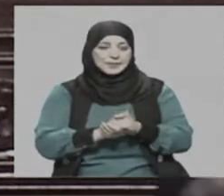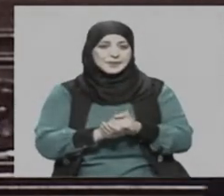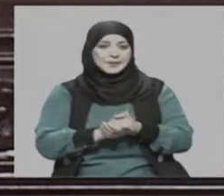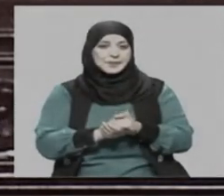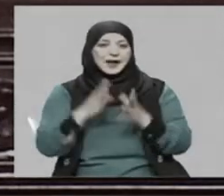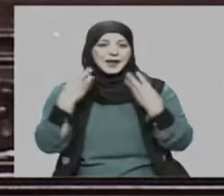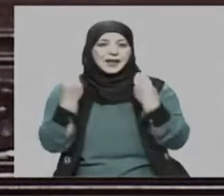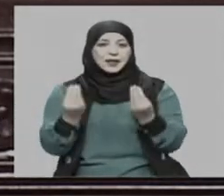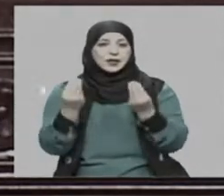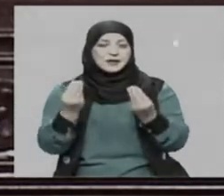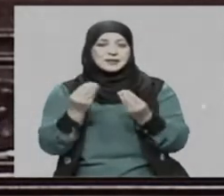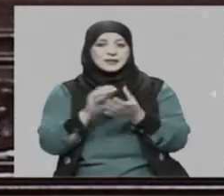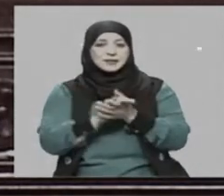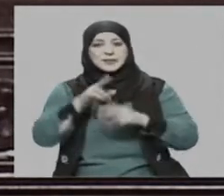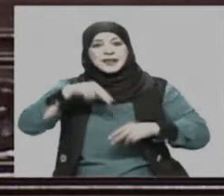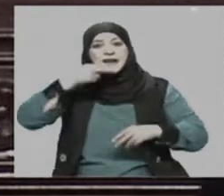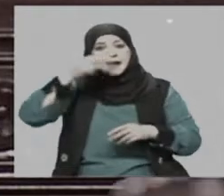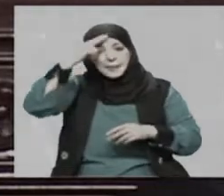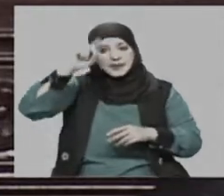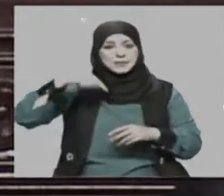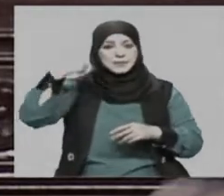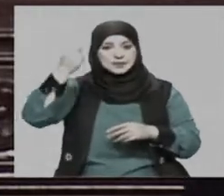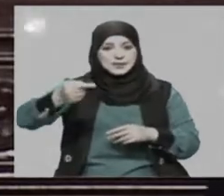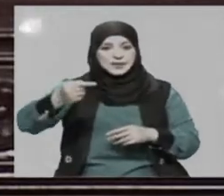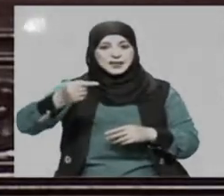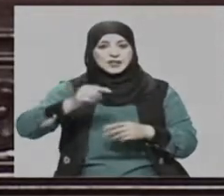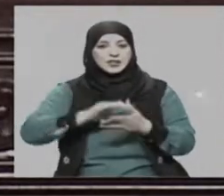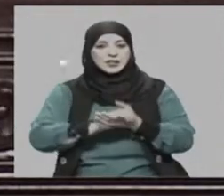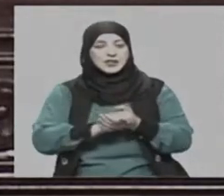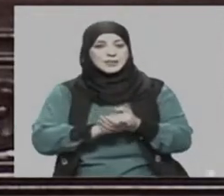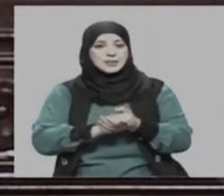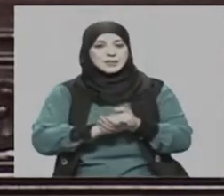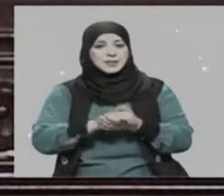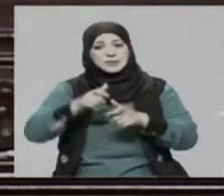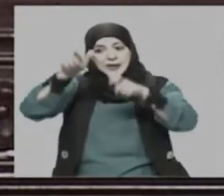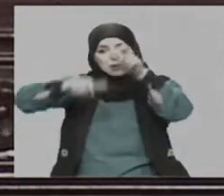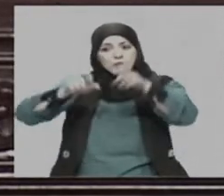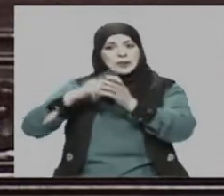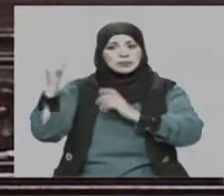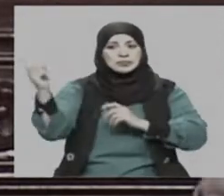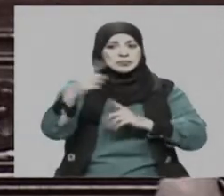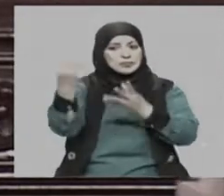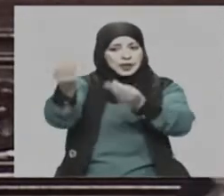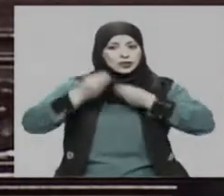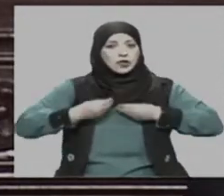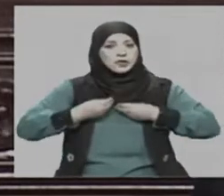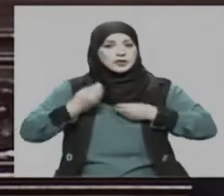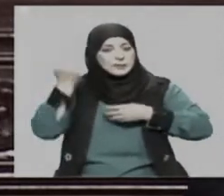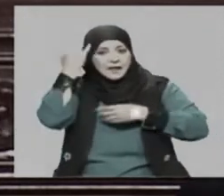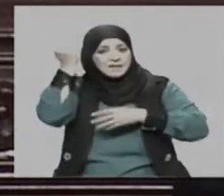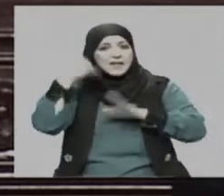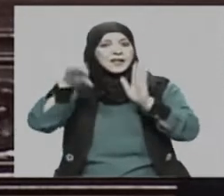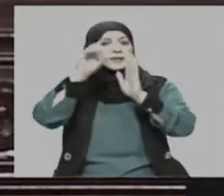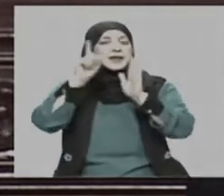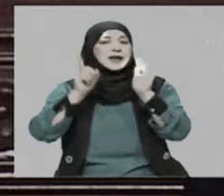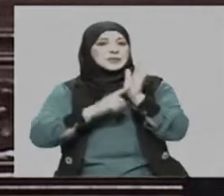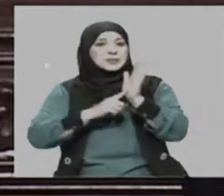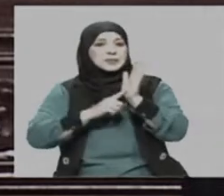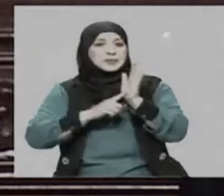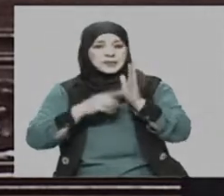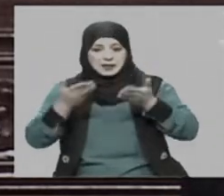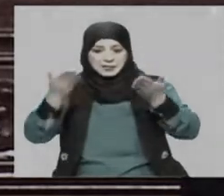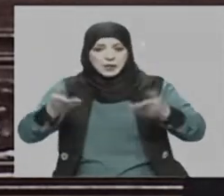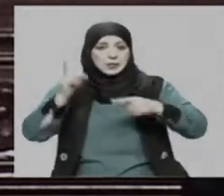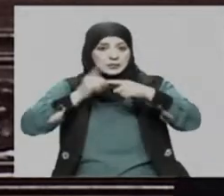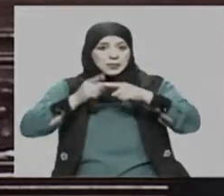شاي. نهار الخميس الجاي دوك كان انتم تفضلتوا قدمتوا مبادرة تشريعية تمنعوا فيها، فماشي